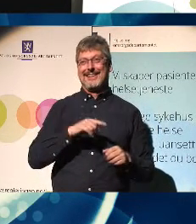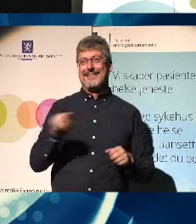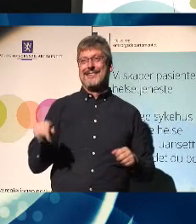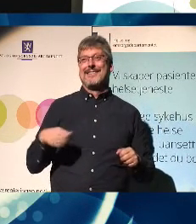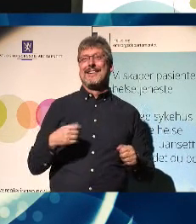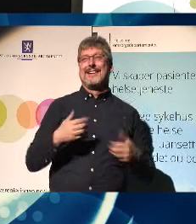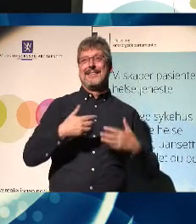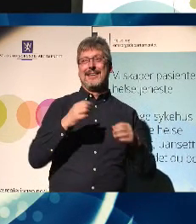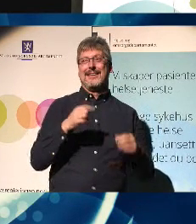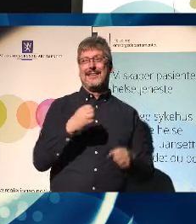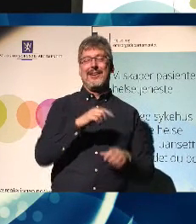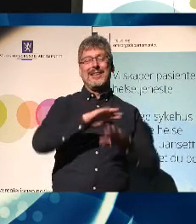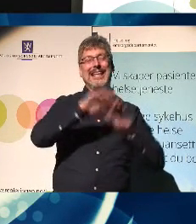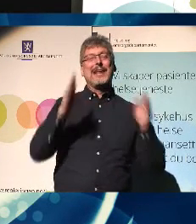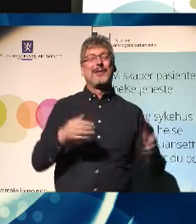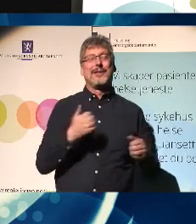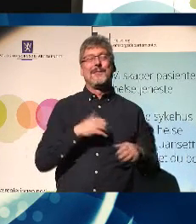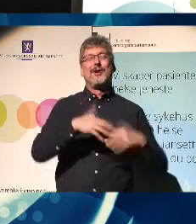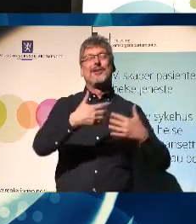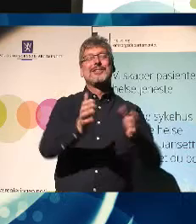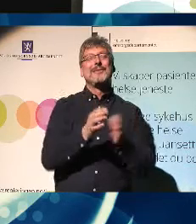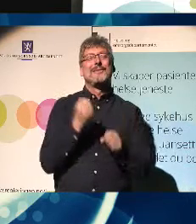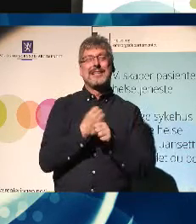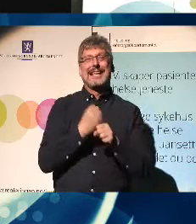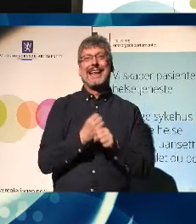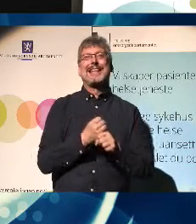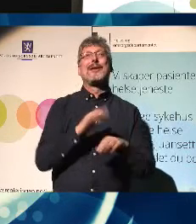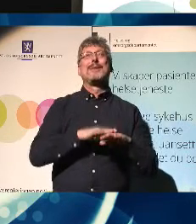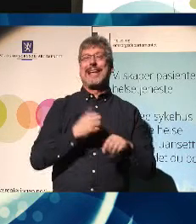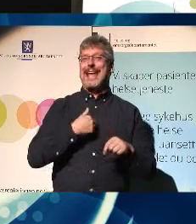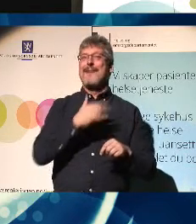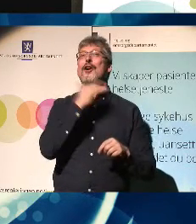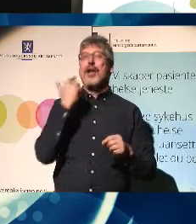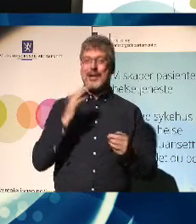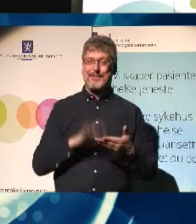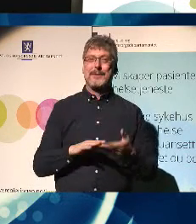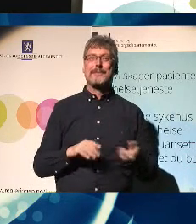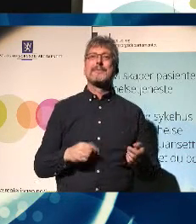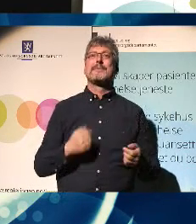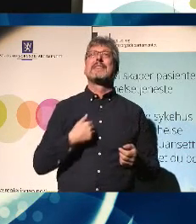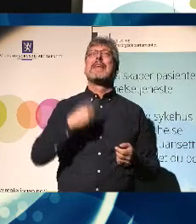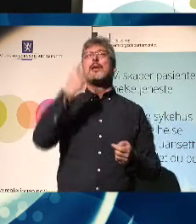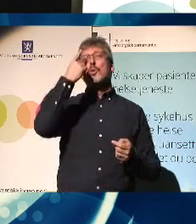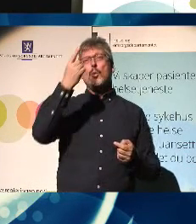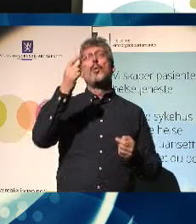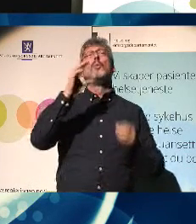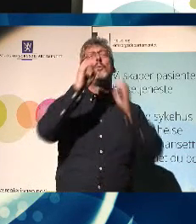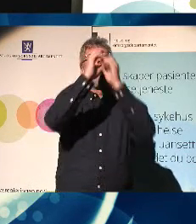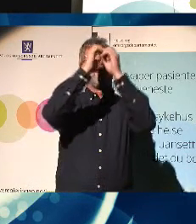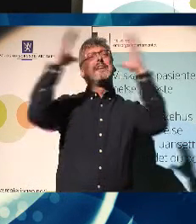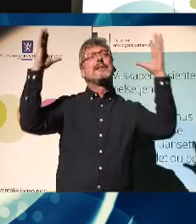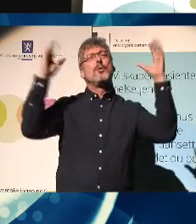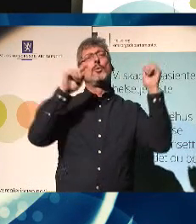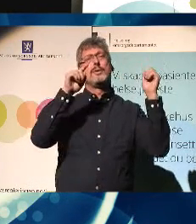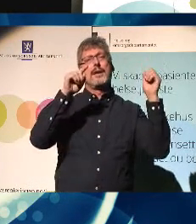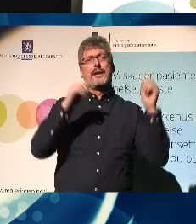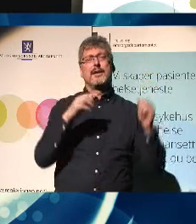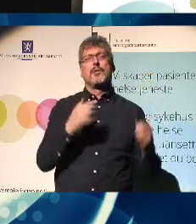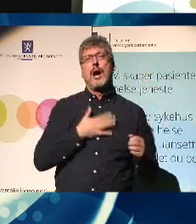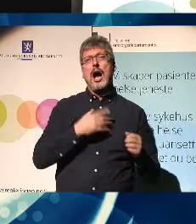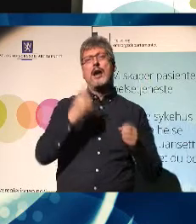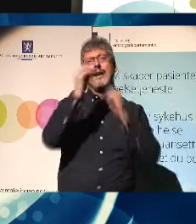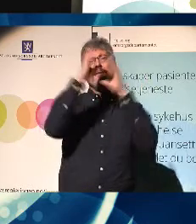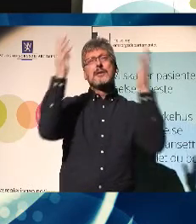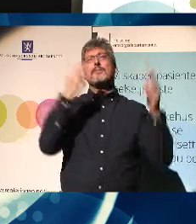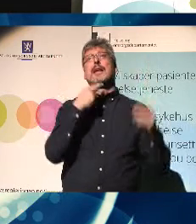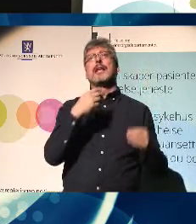på bunnen, det jeg veldig fornøyd med. Jeg jo av de som tror på visjoner, og DSB har en visjon som heter et